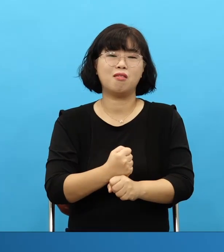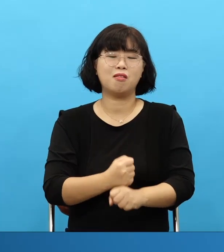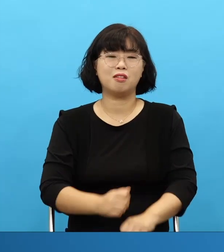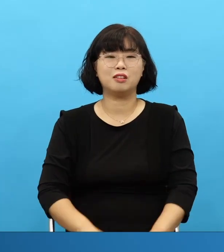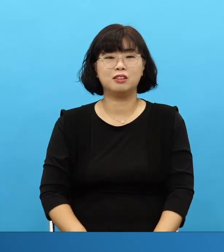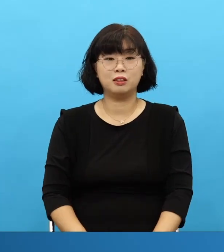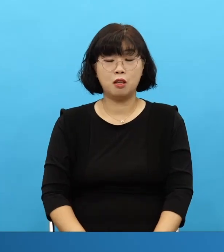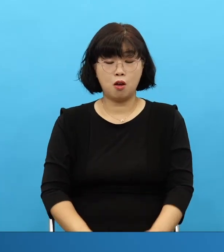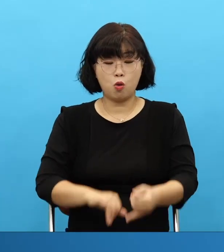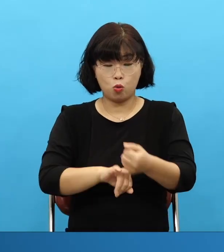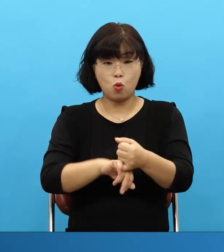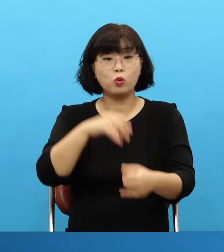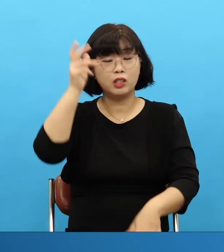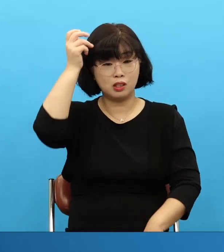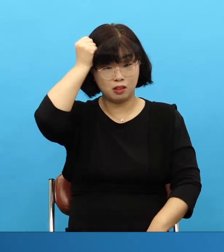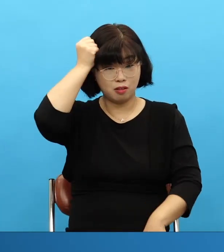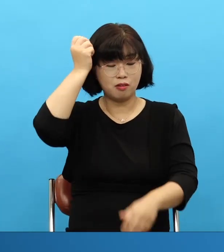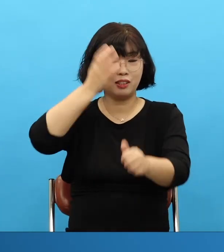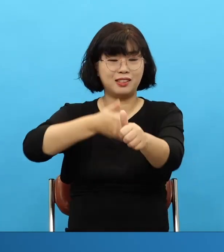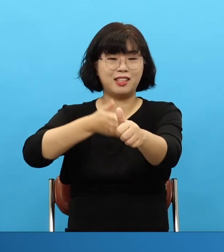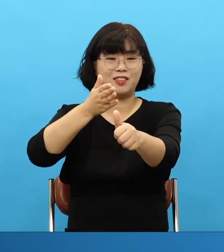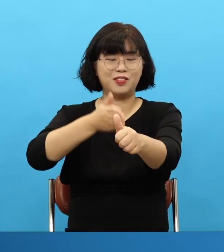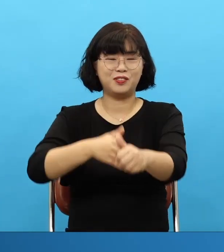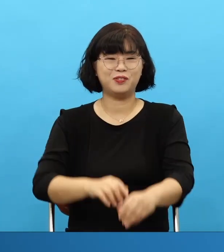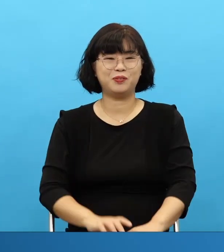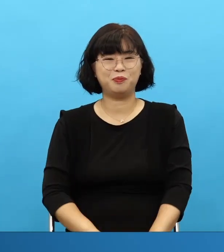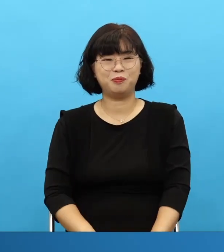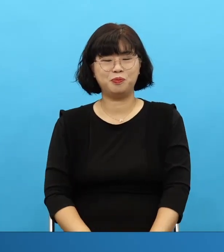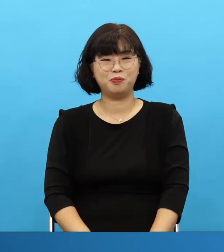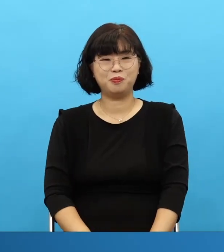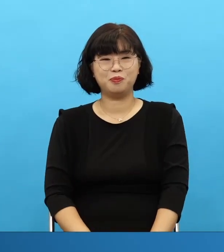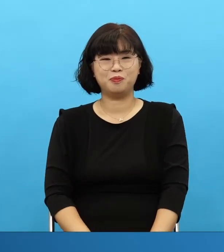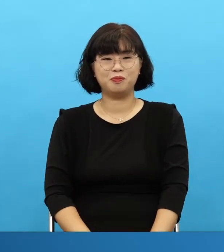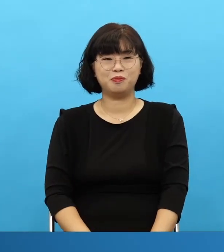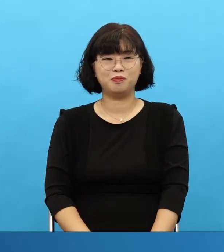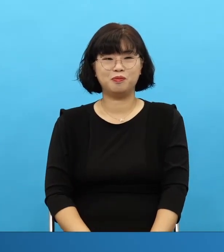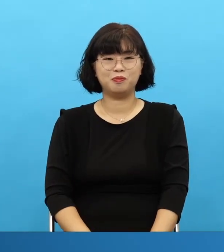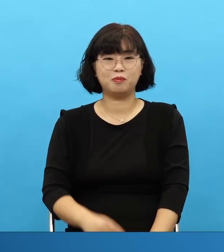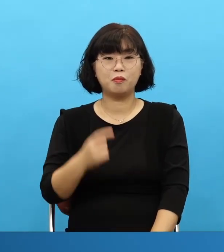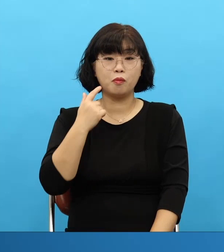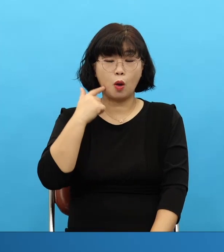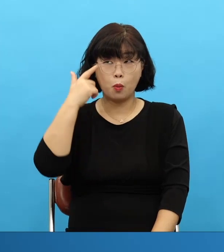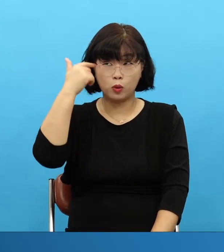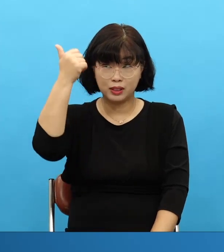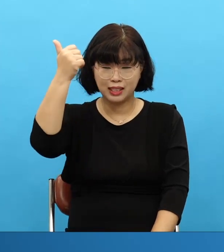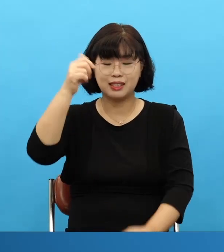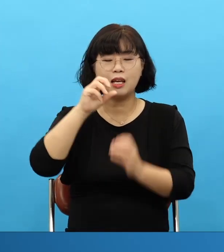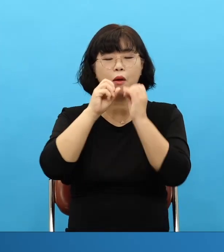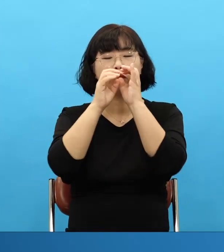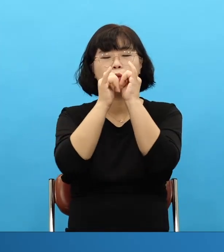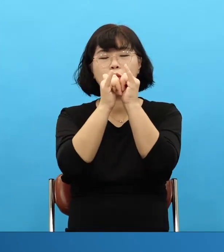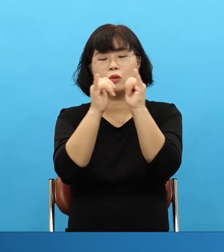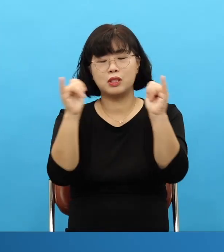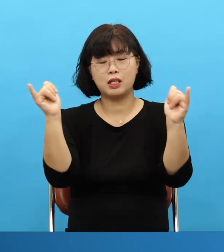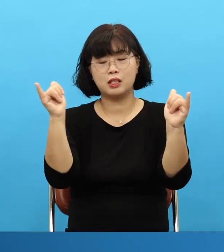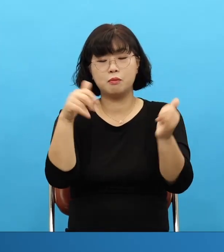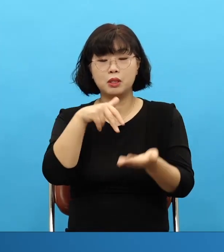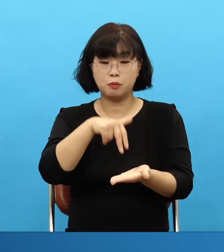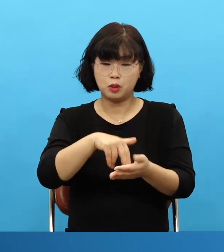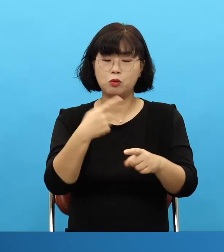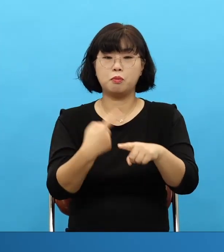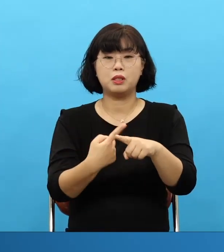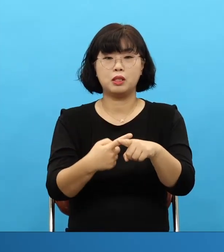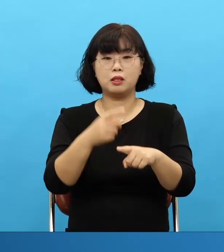돼요. So you need to remember. 우리 교육자들도 그렇잖아요. 나 중심으로 생각하는 게 좋을까요? 교인 중심으로